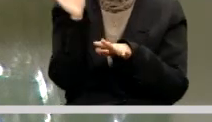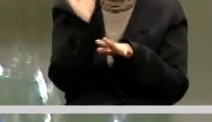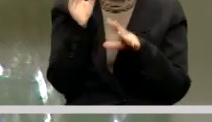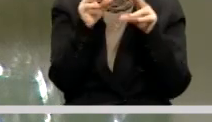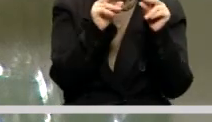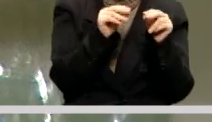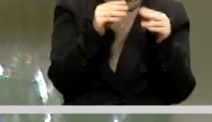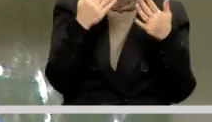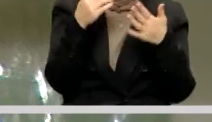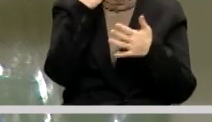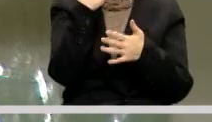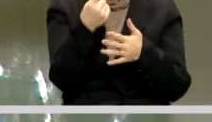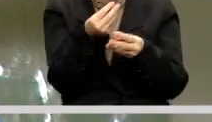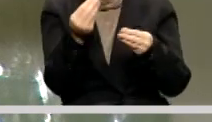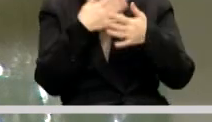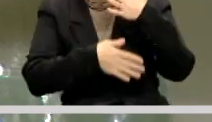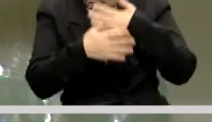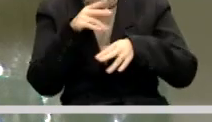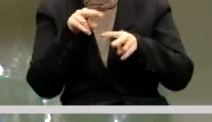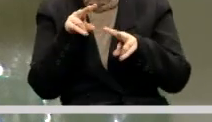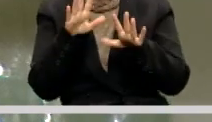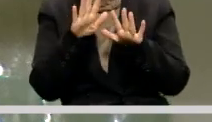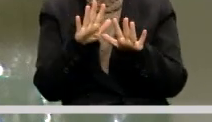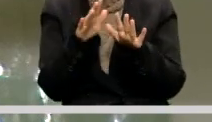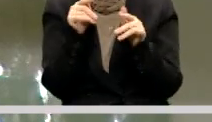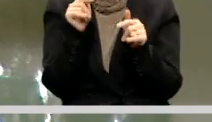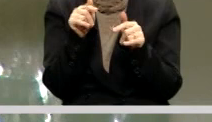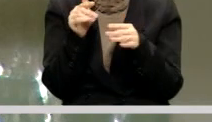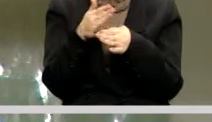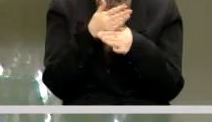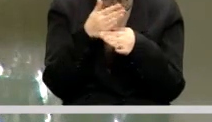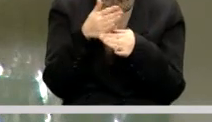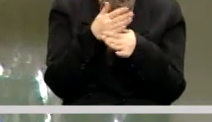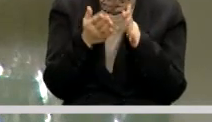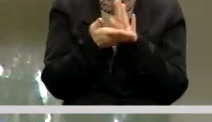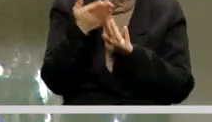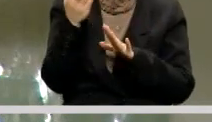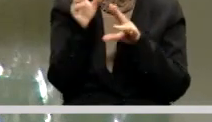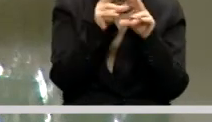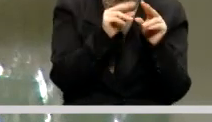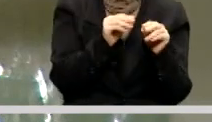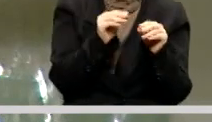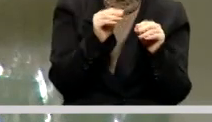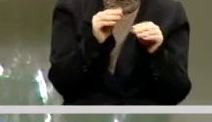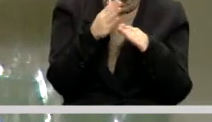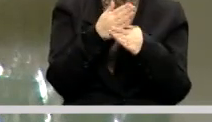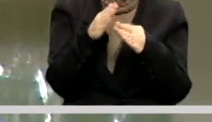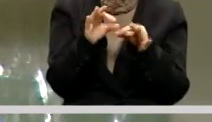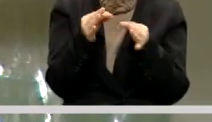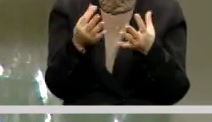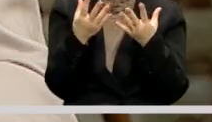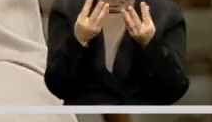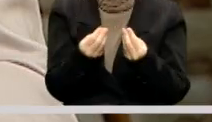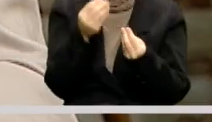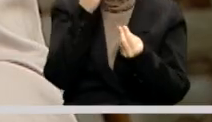yorgun herhalde falan diyoruz ama genelde böyle mi oluyor? Ne der mesela bu aşırı uyuma hali ya da aşırı uykuya düşkünlük halini nelerle